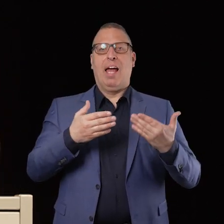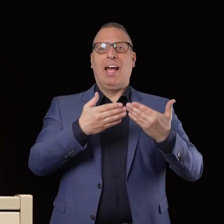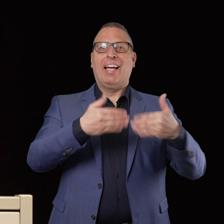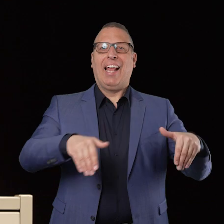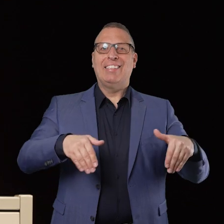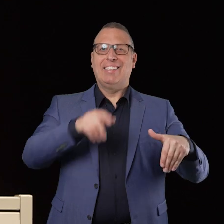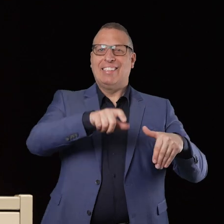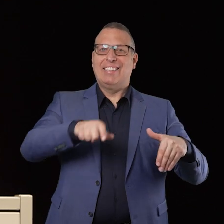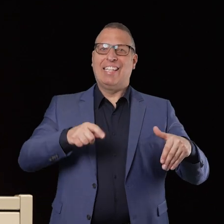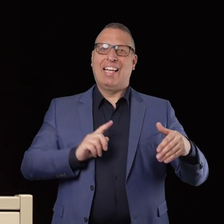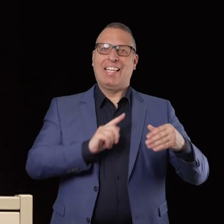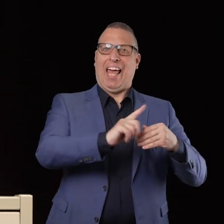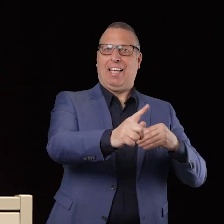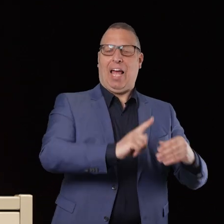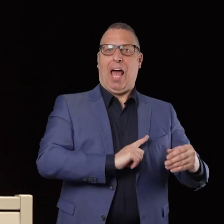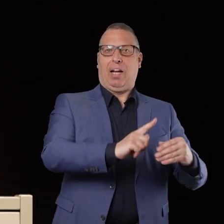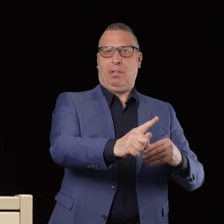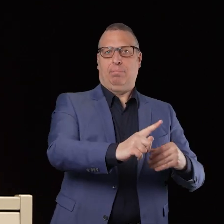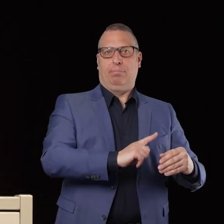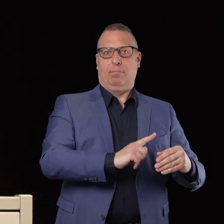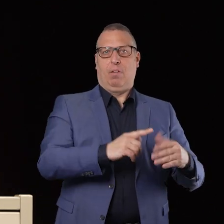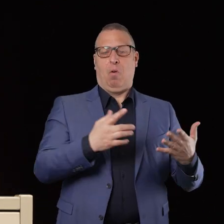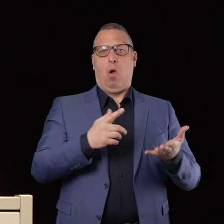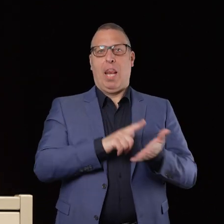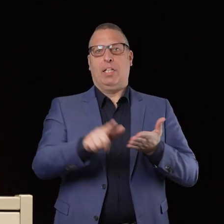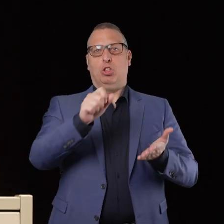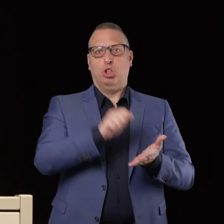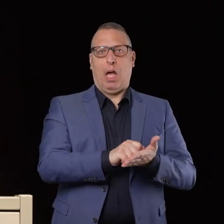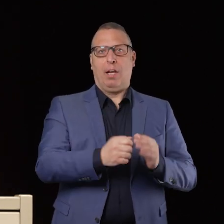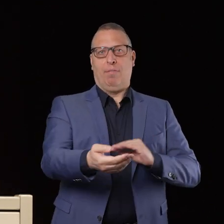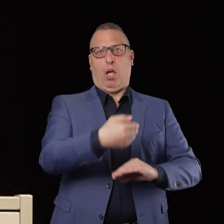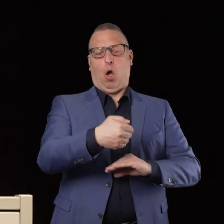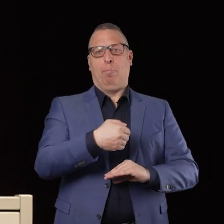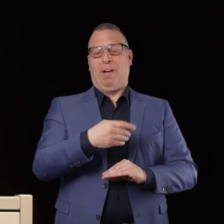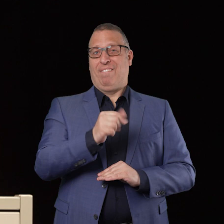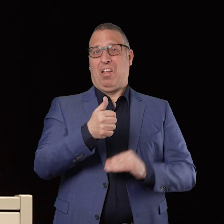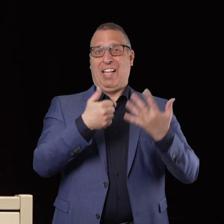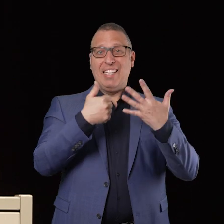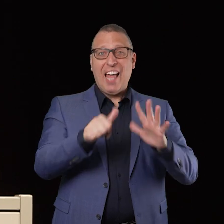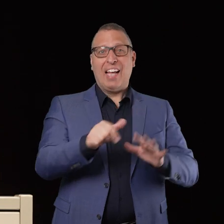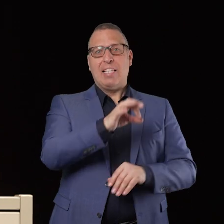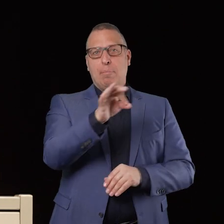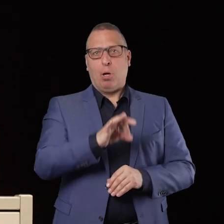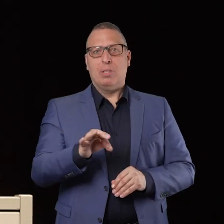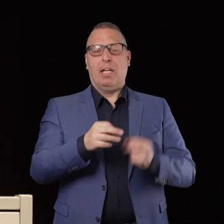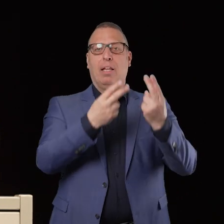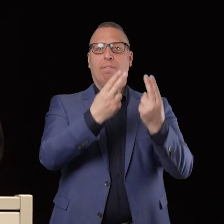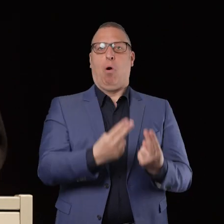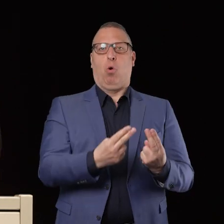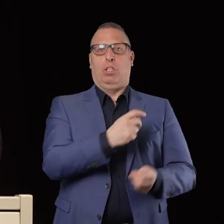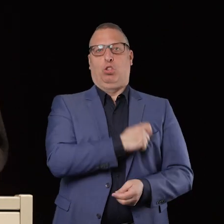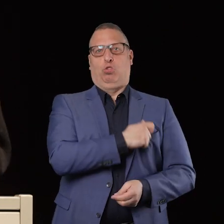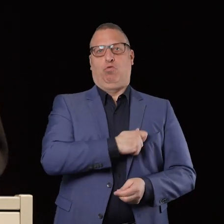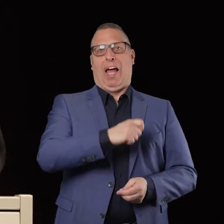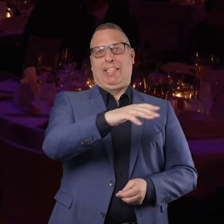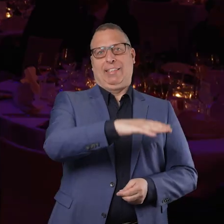von den Grenzgängerinnen und Grenzgängern, die nach Liechtenstein kommen, fast 60% ihren Wohnsitz in